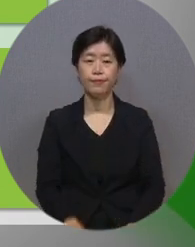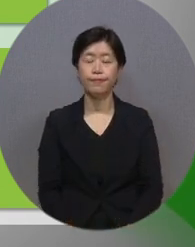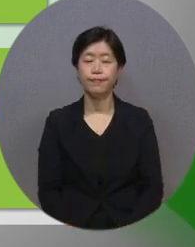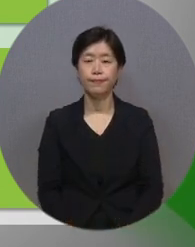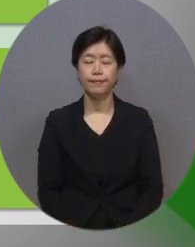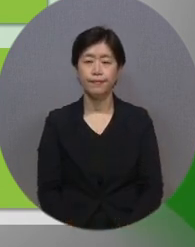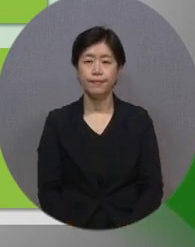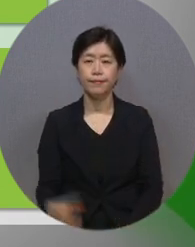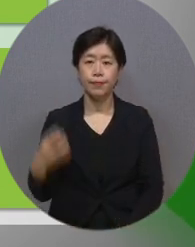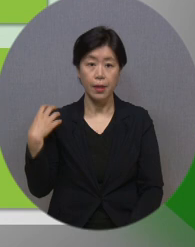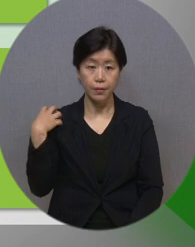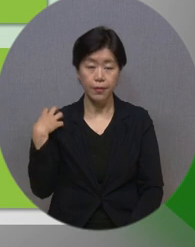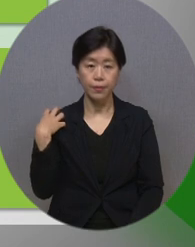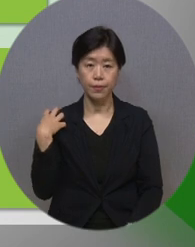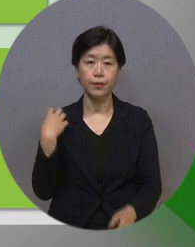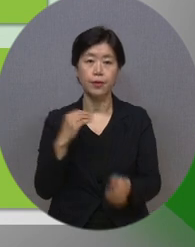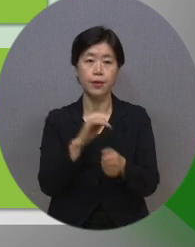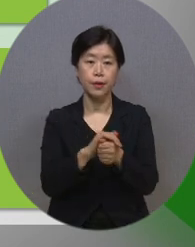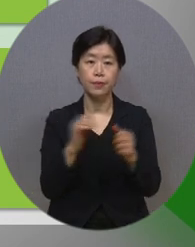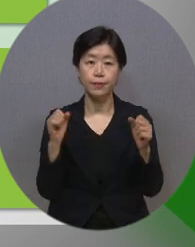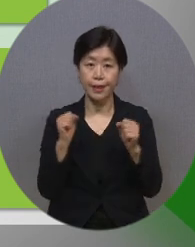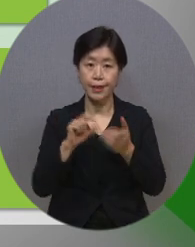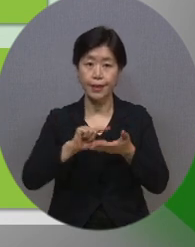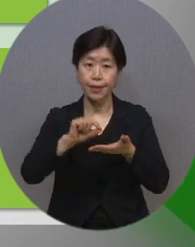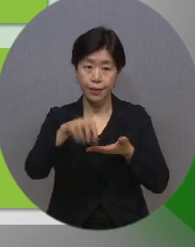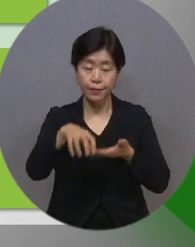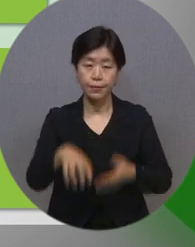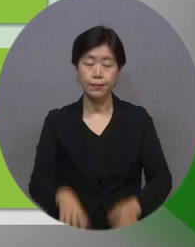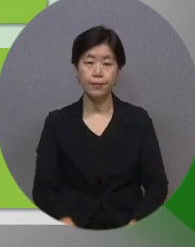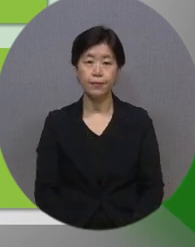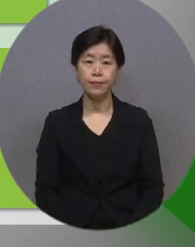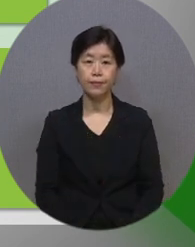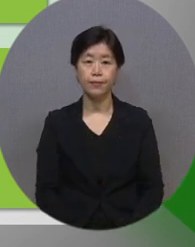채용합니다. 담당지사는 경북지사입니다.